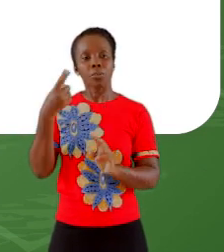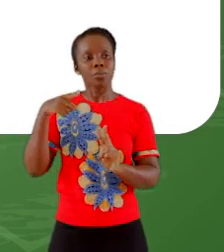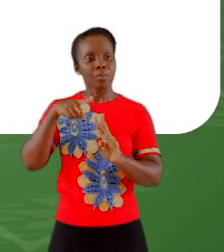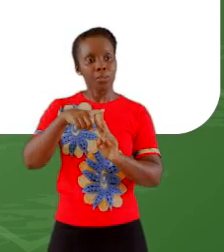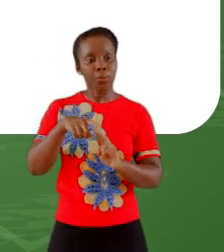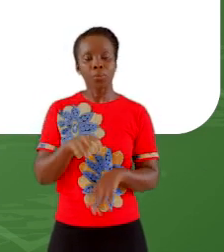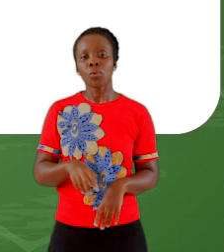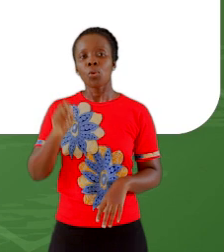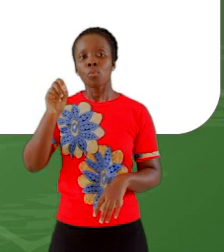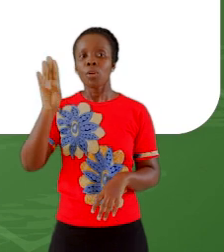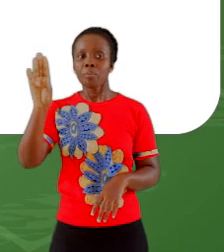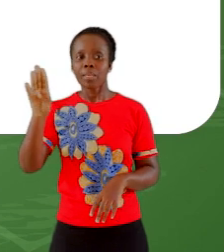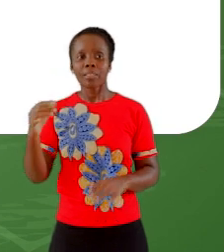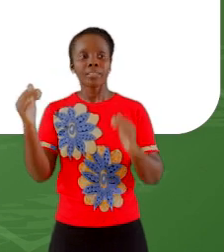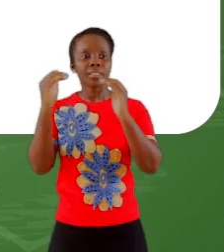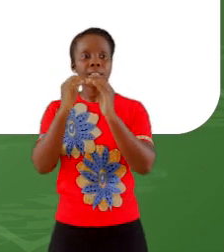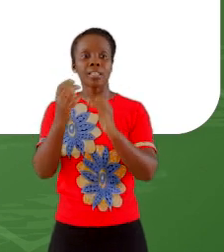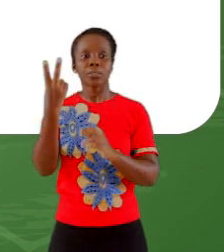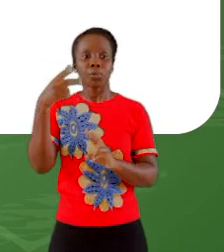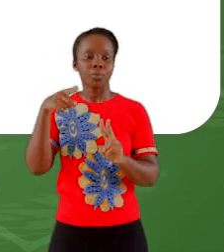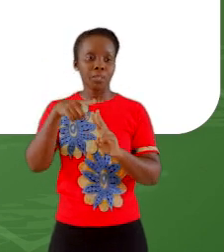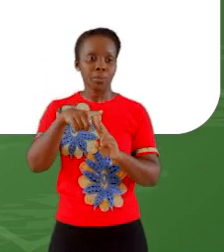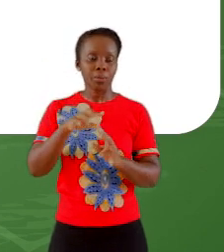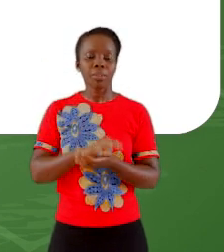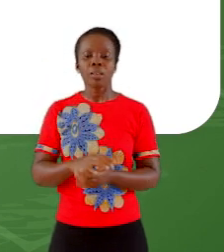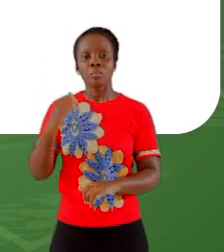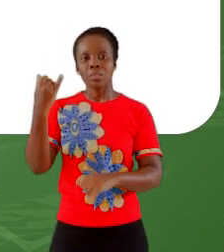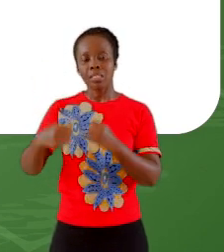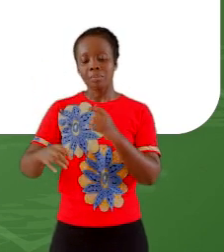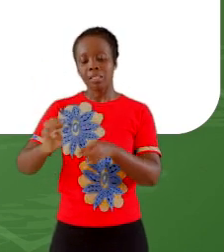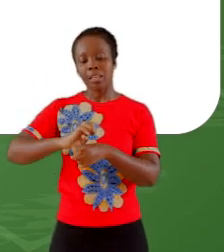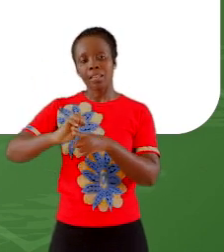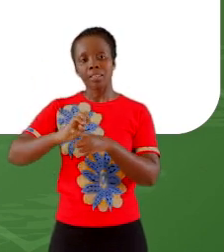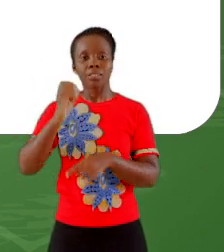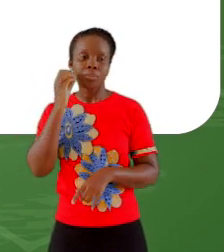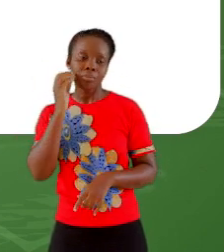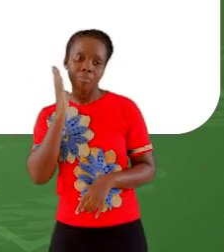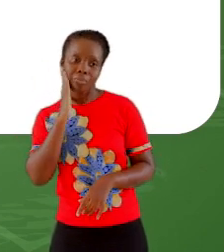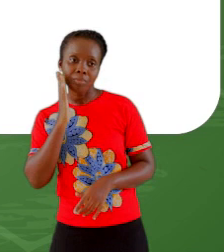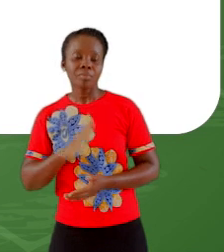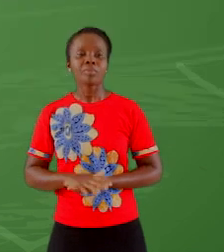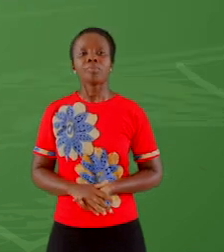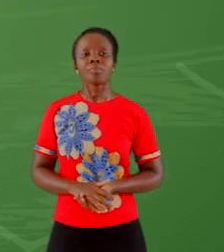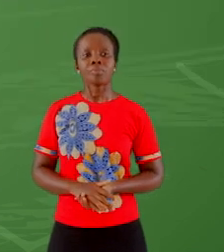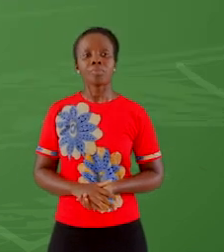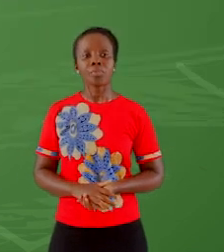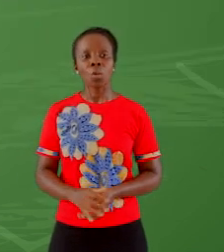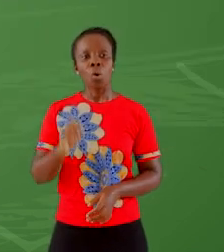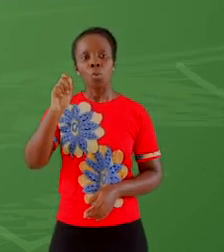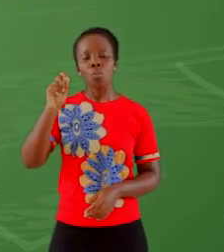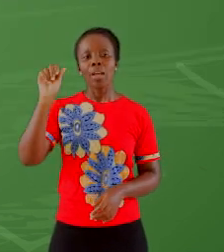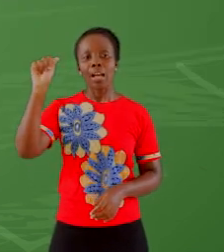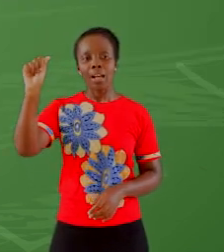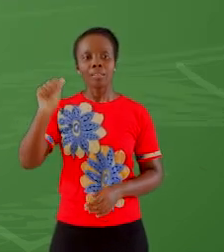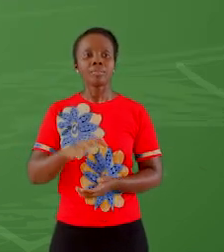vecteur. En grand B, égalité de deux vecteurs. Et enfin, nous aurons des exercices de maison. Nous passons à notre